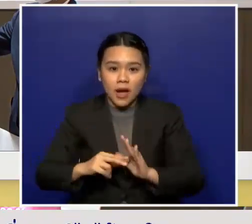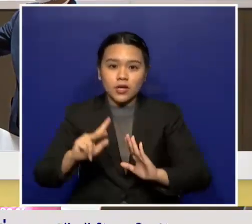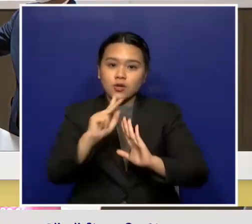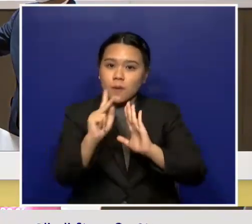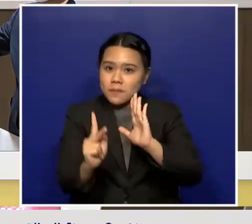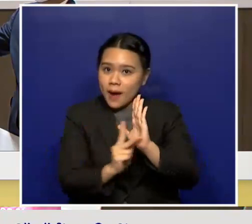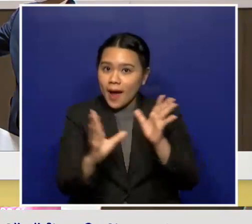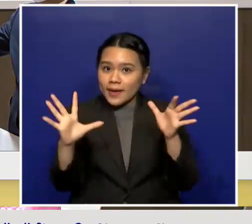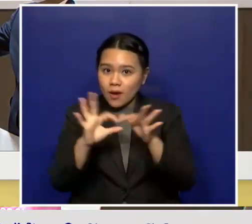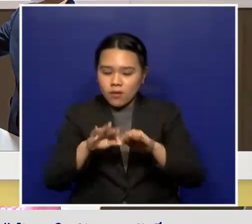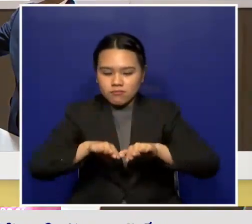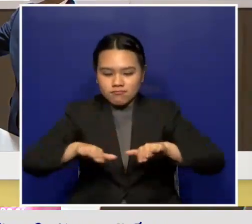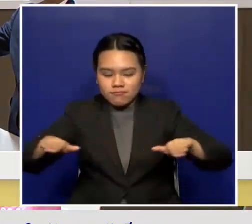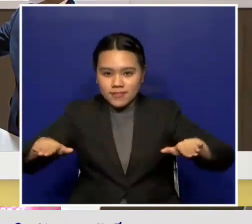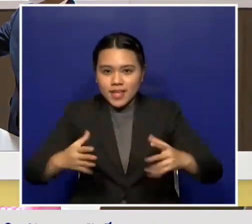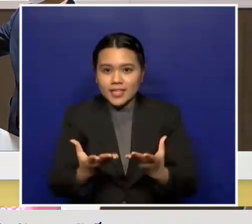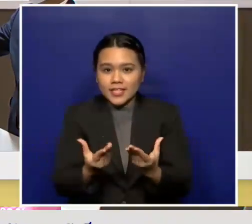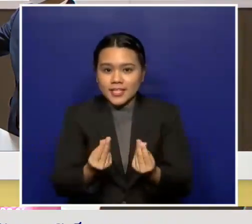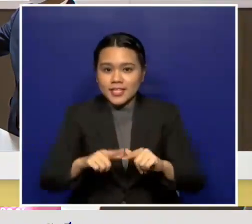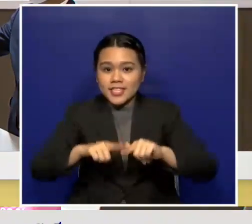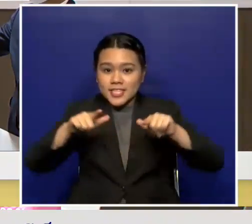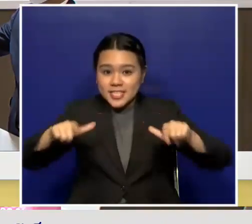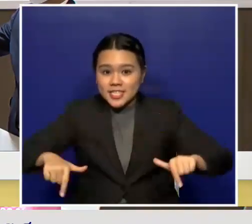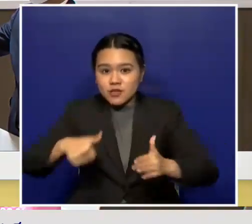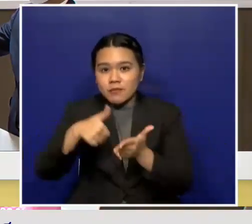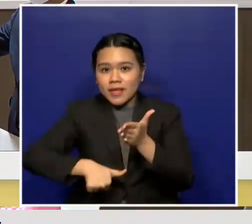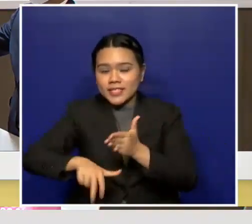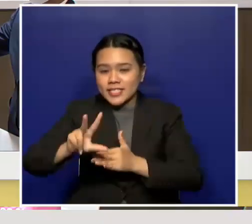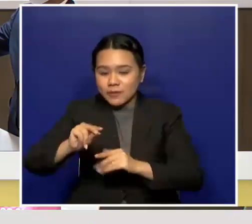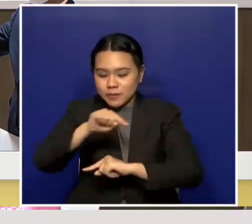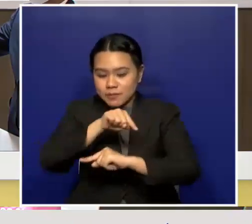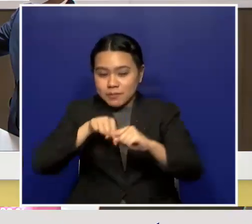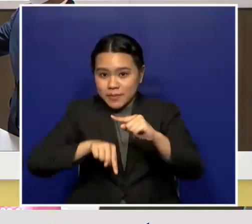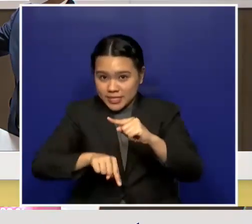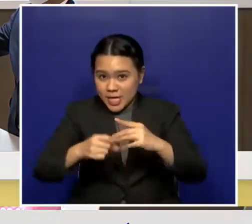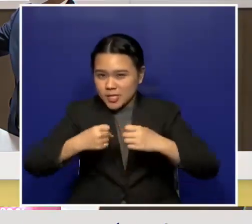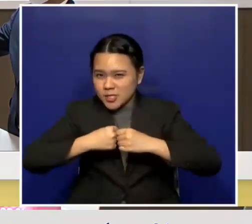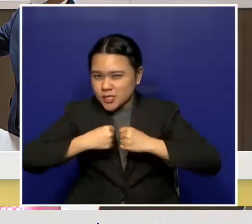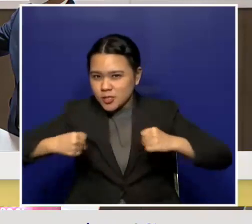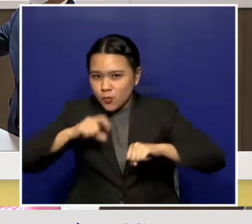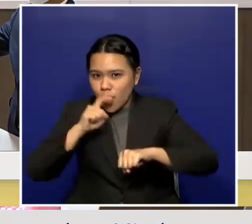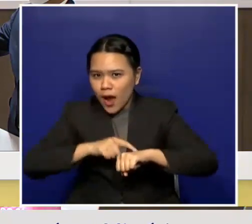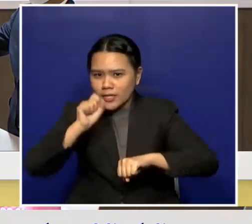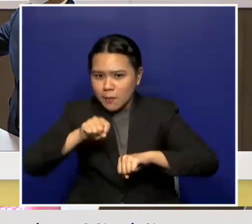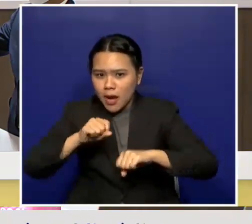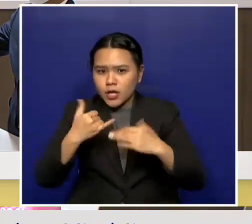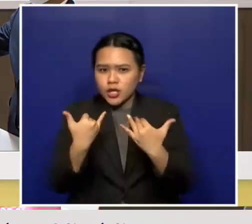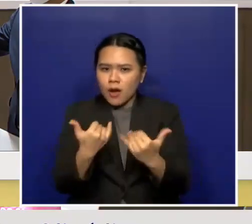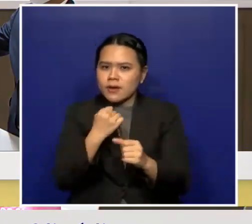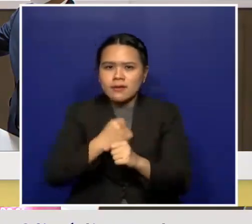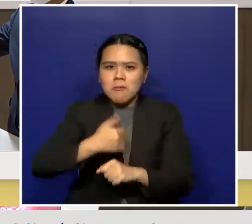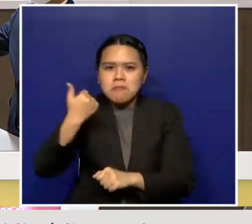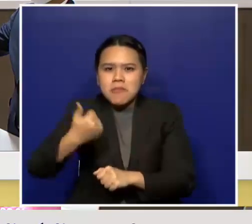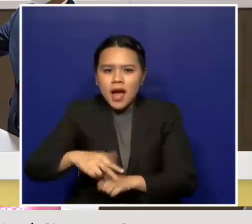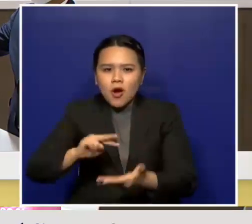องการปรับที่ดิน 30% หรือเปล่าเรียกเก็บภาษีจนป่านนี้ยังทำอะไรไม่ได้เลยออกมาทำไมประกาศ